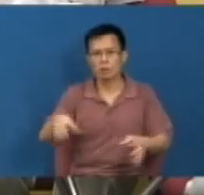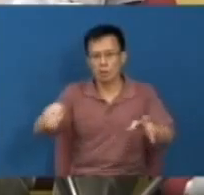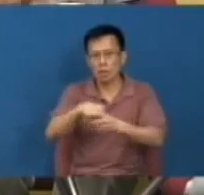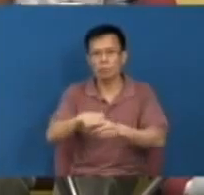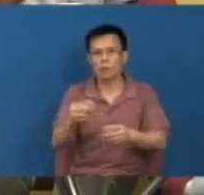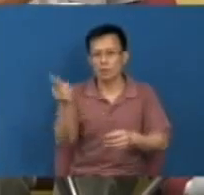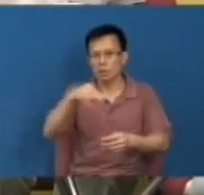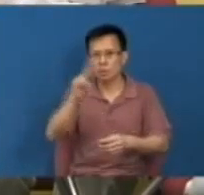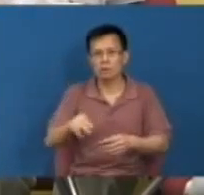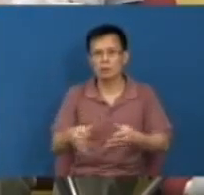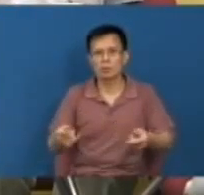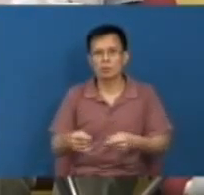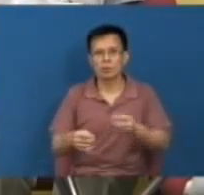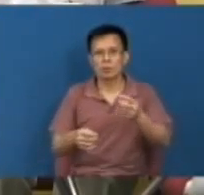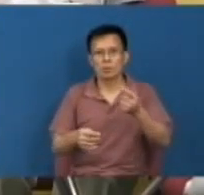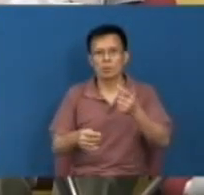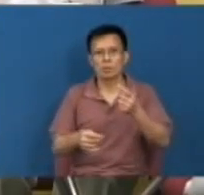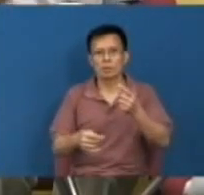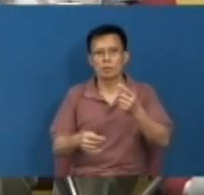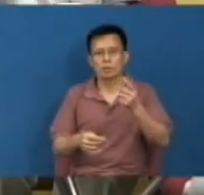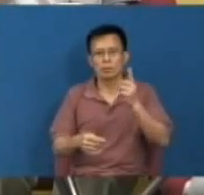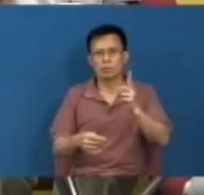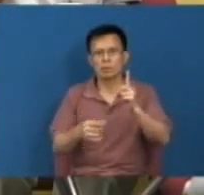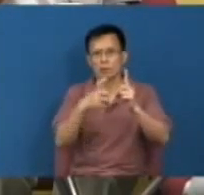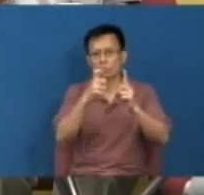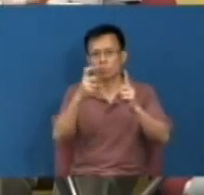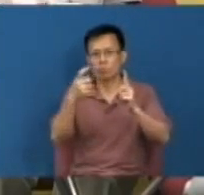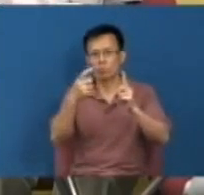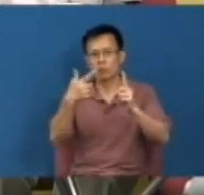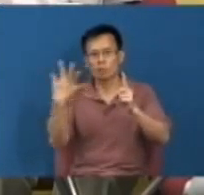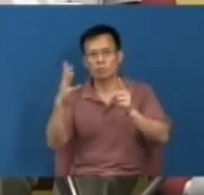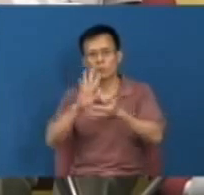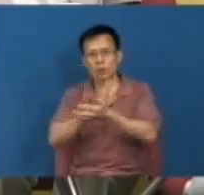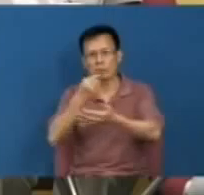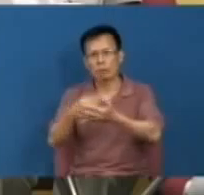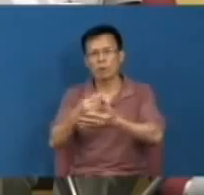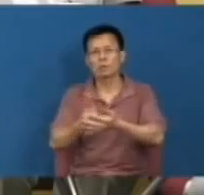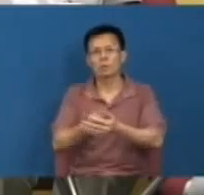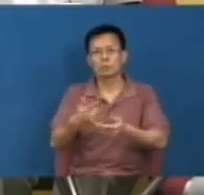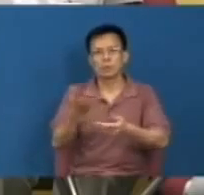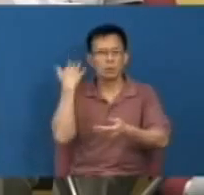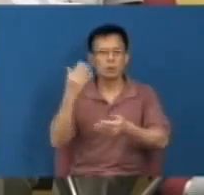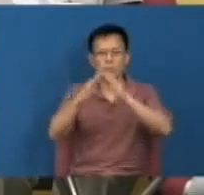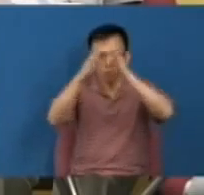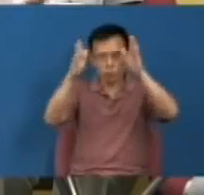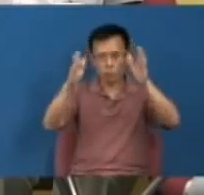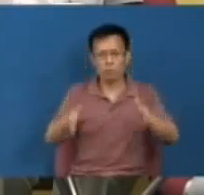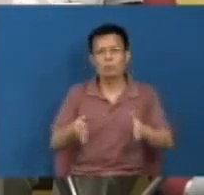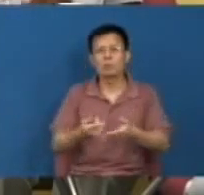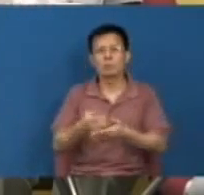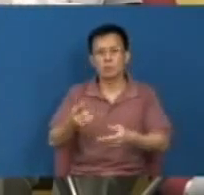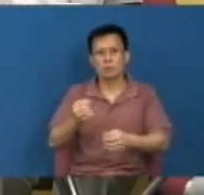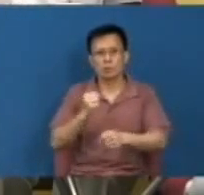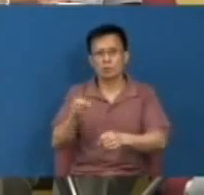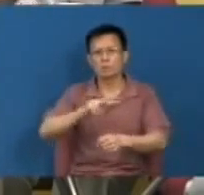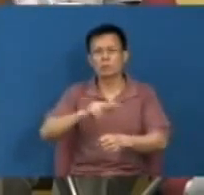2000尺 係。我就1985年買翻嚟嘅。 係。 嗰陣時就都係以前都係即係鋪位嚟嘅。 都係就做緊生意，